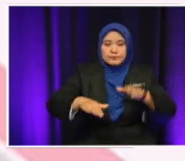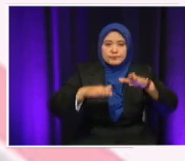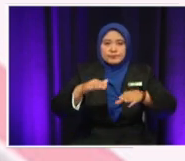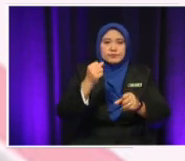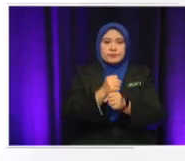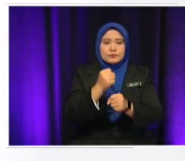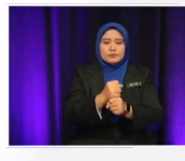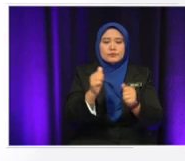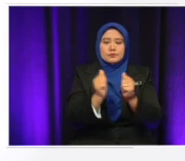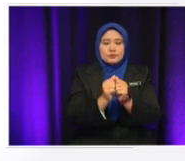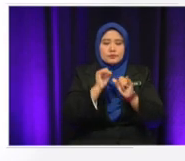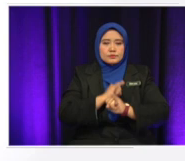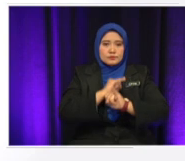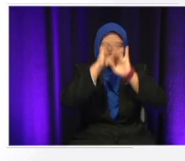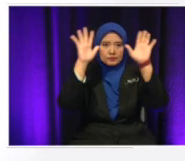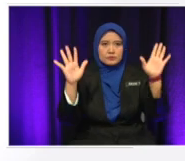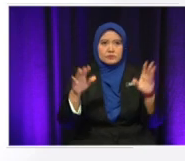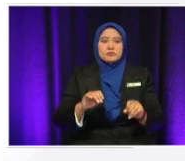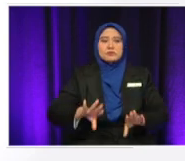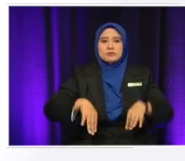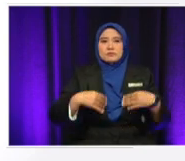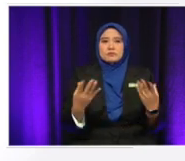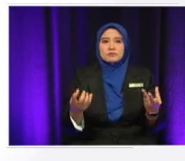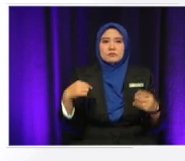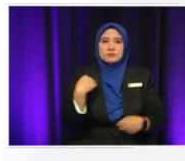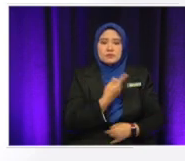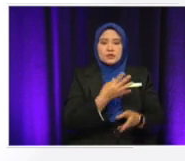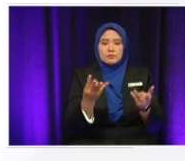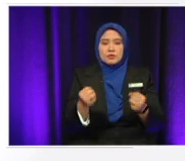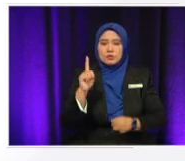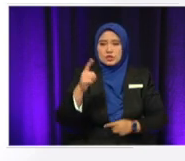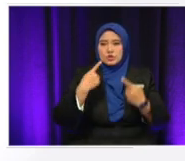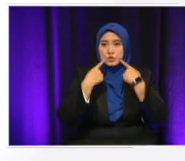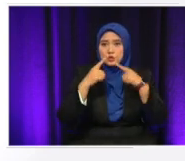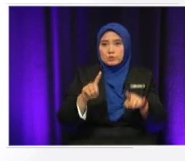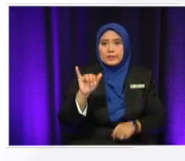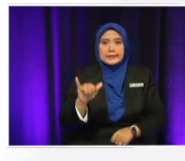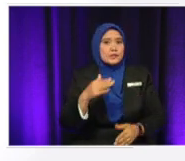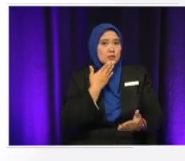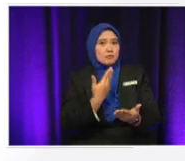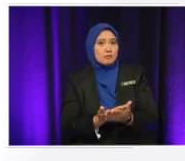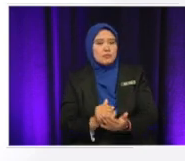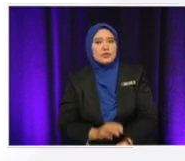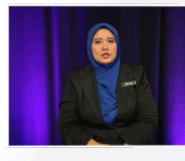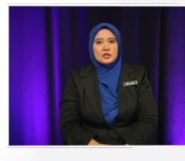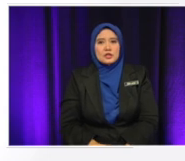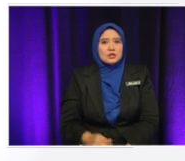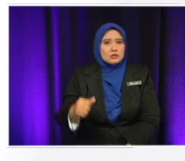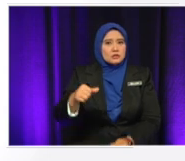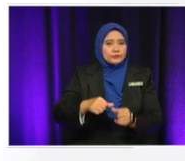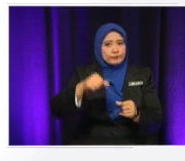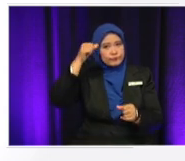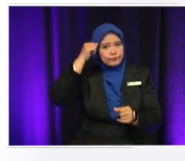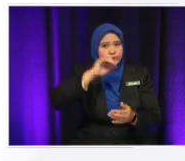bagaimana kita dapatkan satu jawaban yang baik ya betul ini peringatan untuk calon-calon SPM